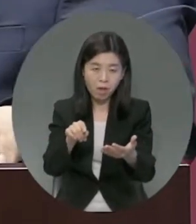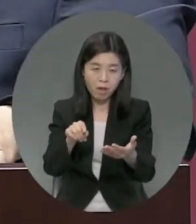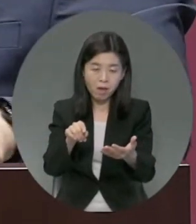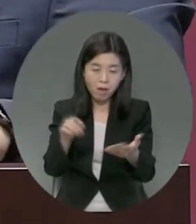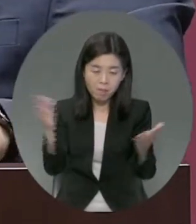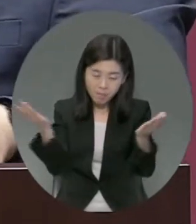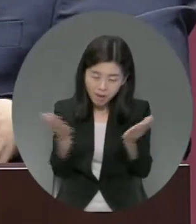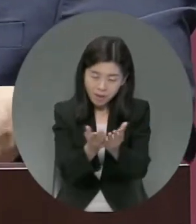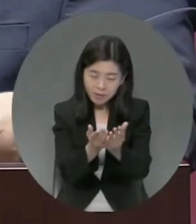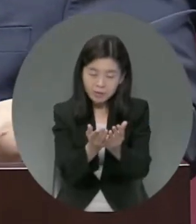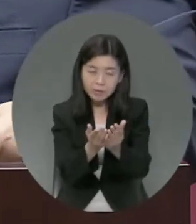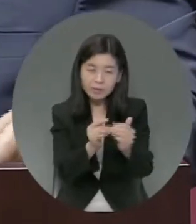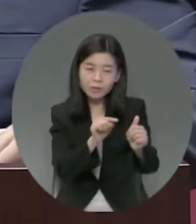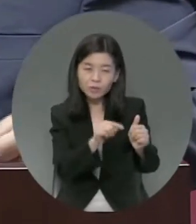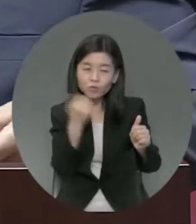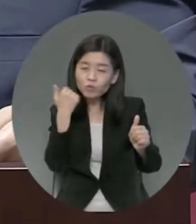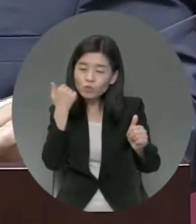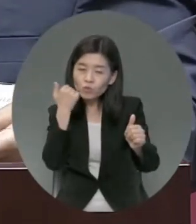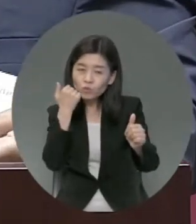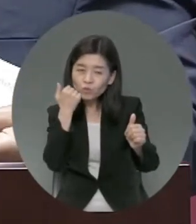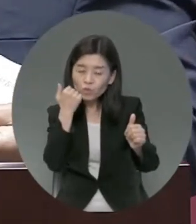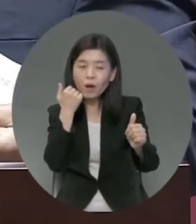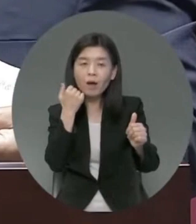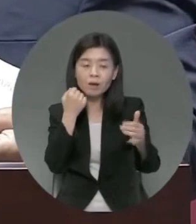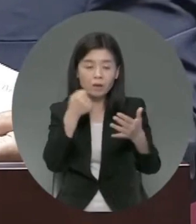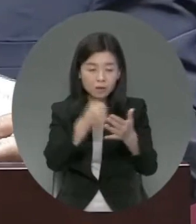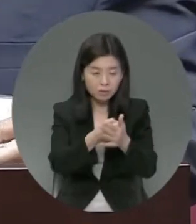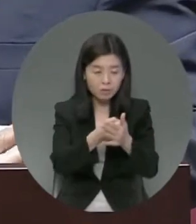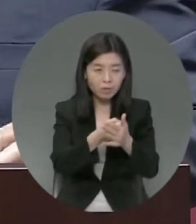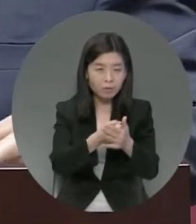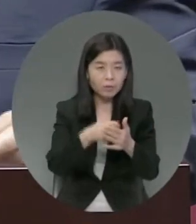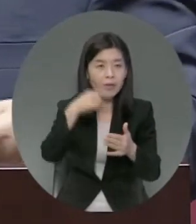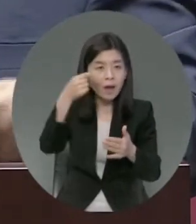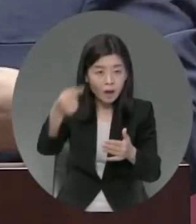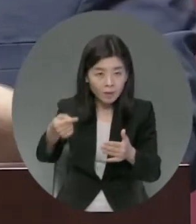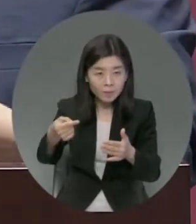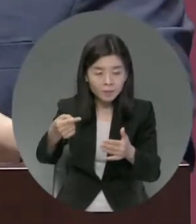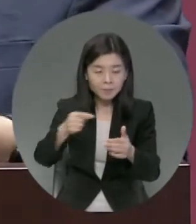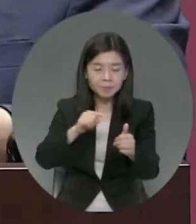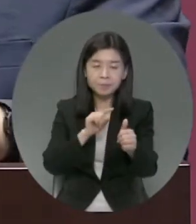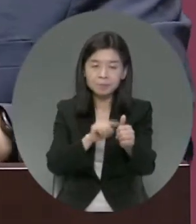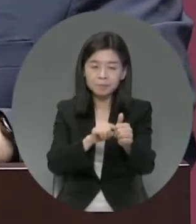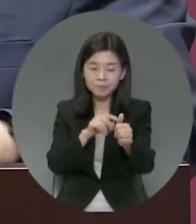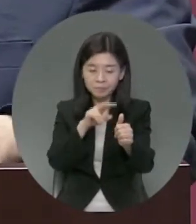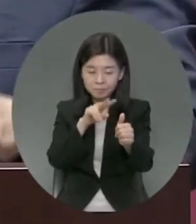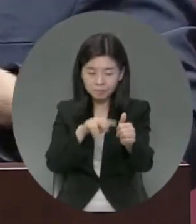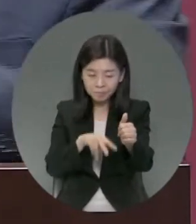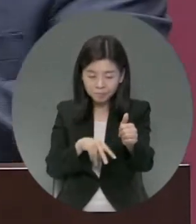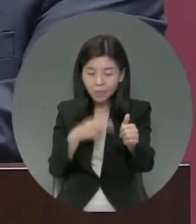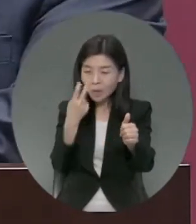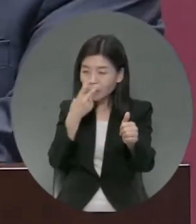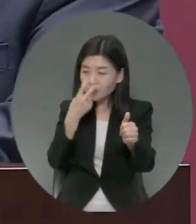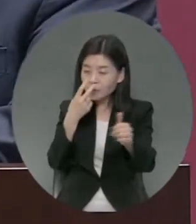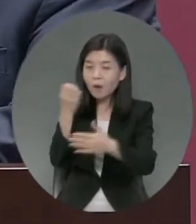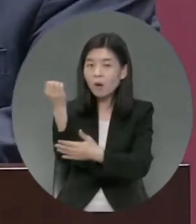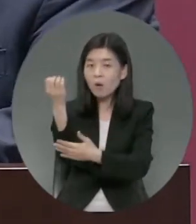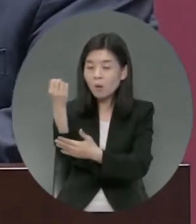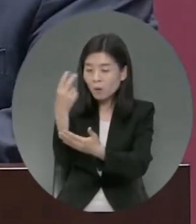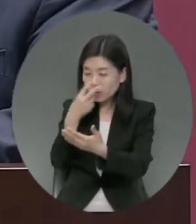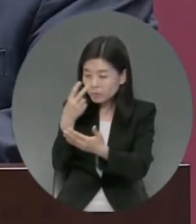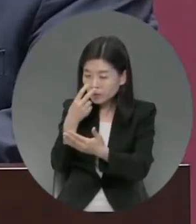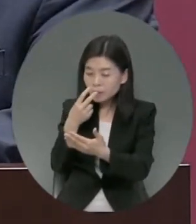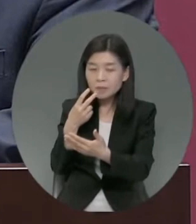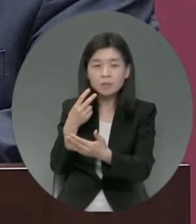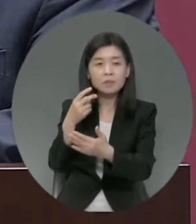것을 우선 그 결정을 하고요. 그 다음에 이제 내부적인 검증, 언론의 검증, 그리고 이제 우리